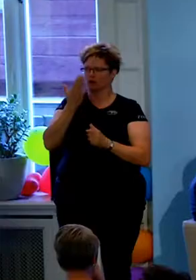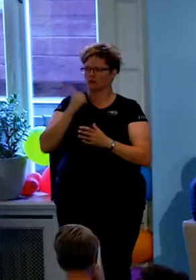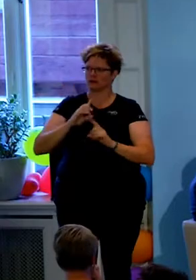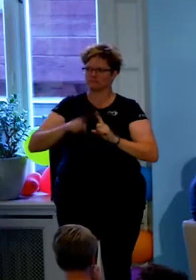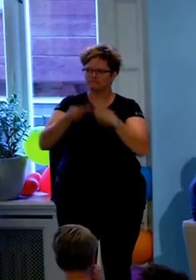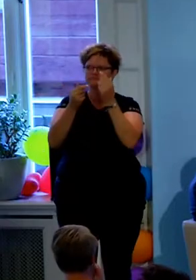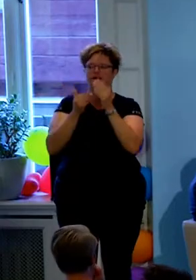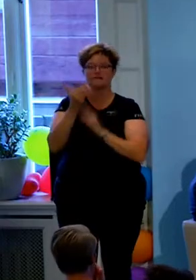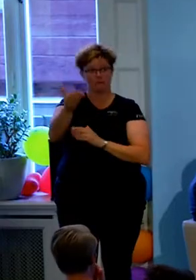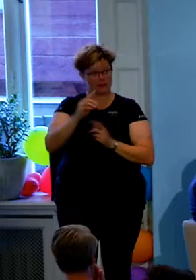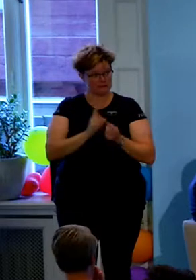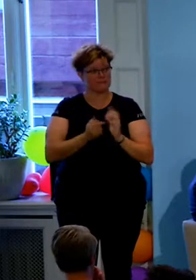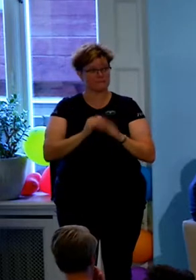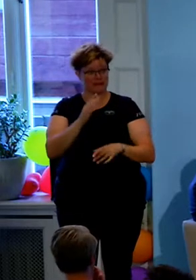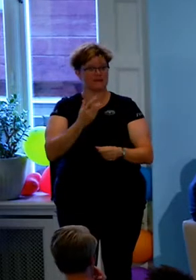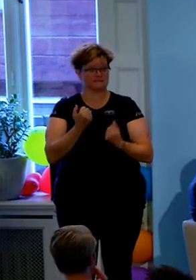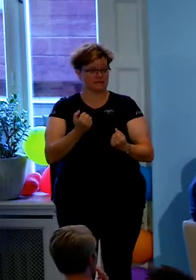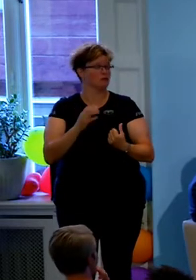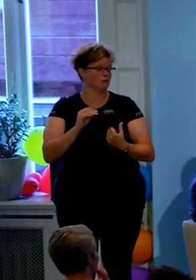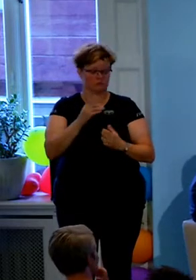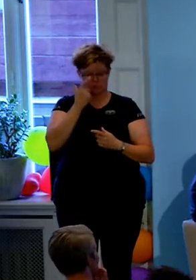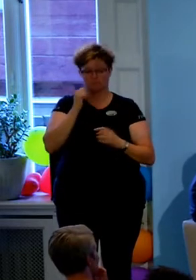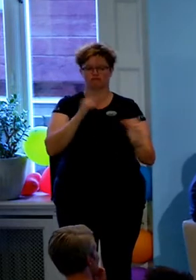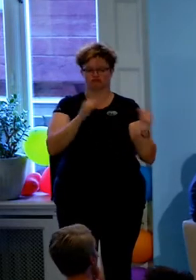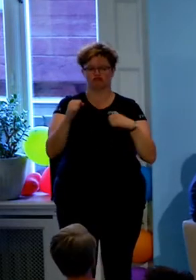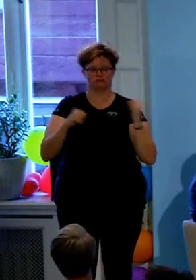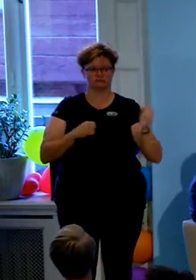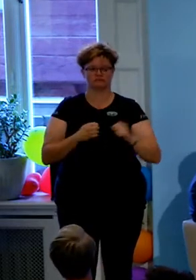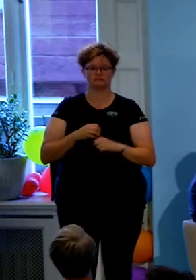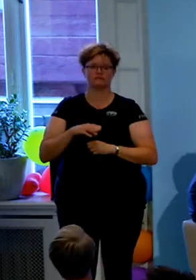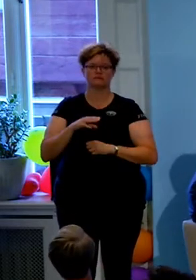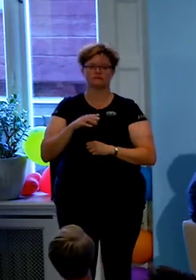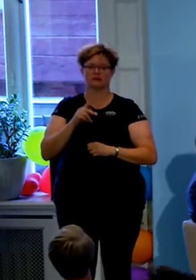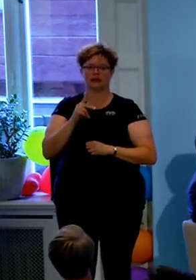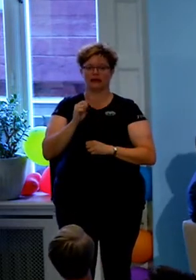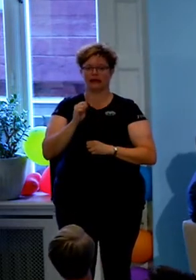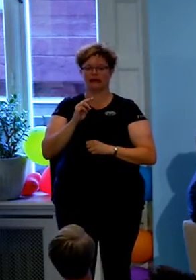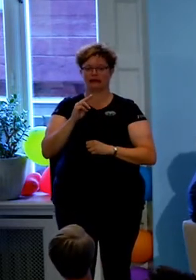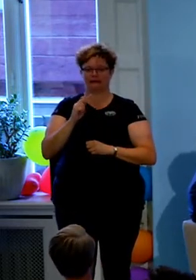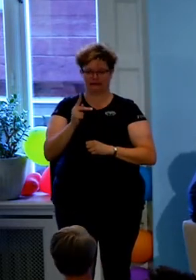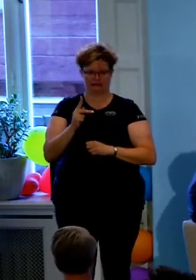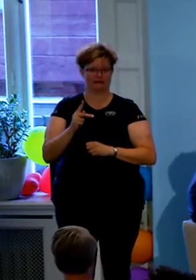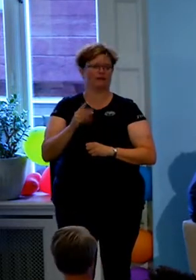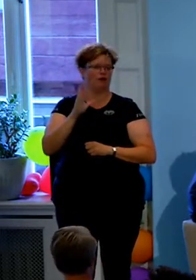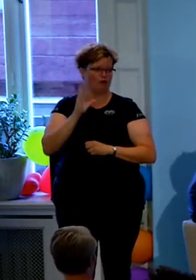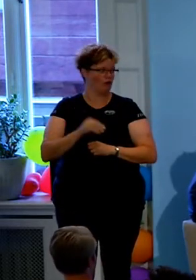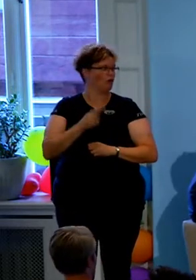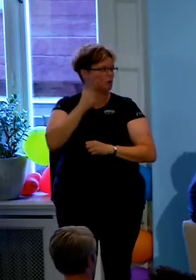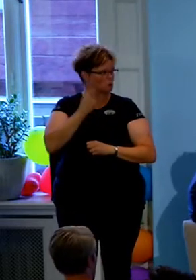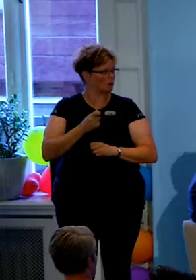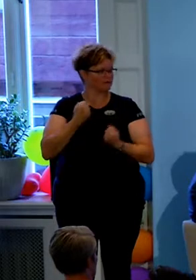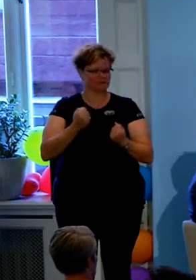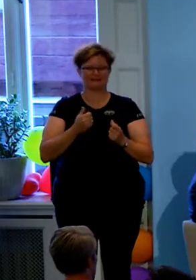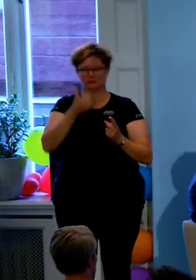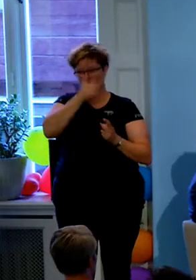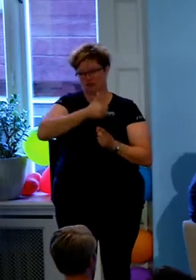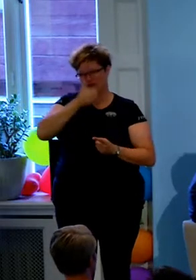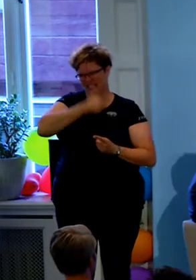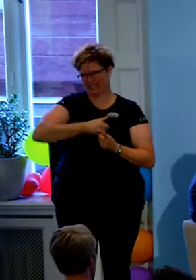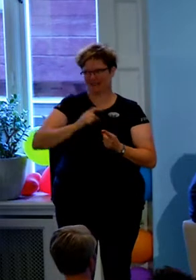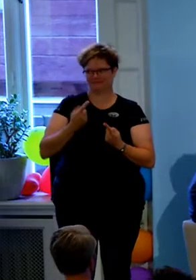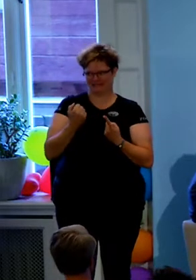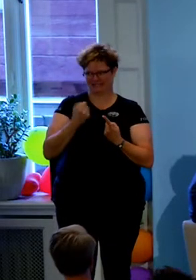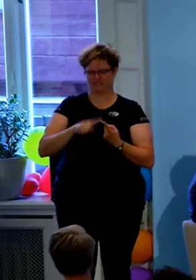att det kan bli viktigare? Det tror jag absolut. Nej, men jag tror att det är inne på där, att just där, dels tror jag att nyfikenhet tror jag är